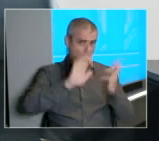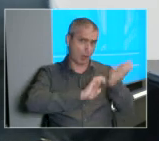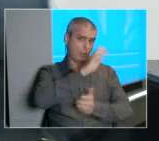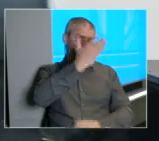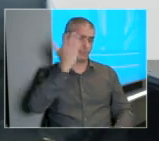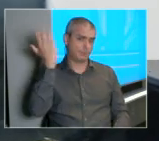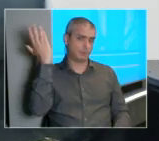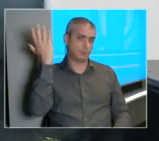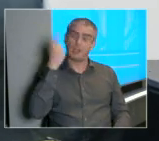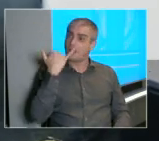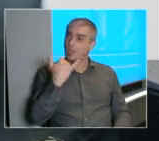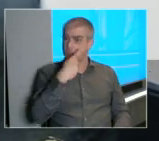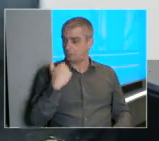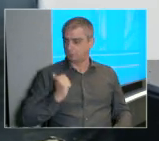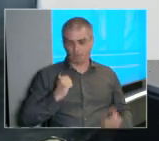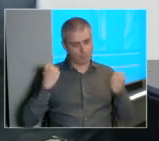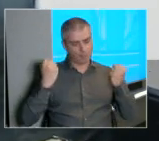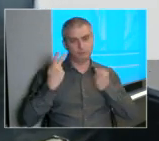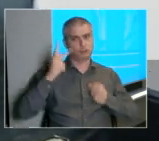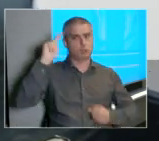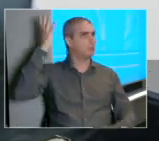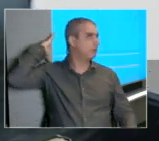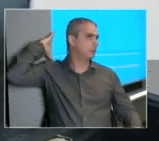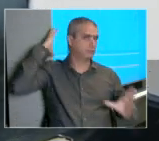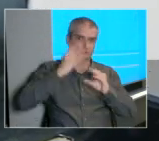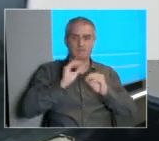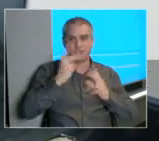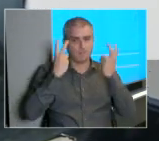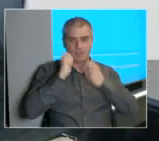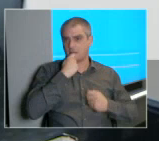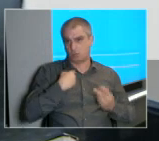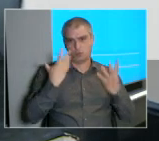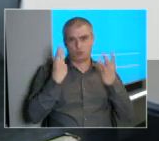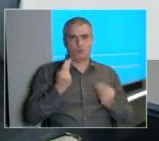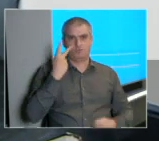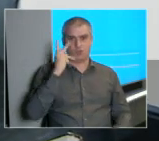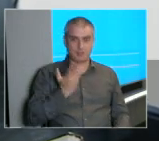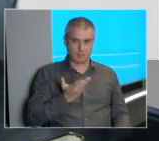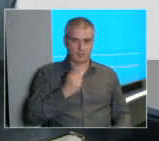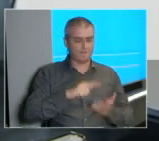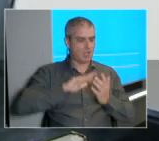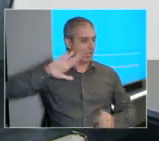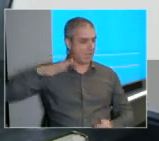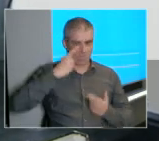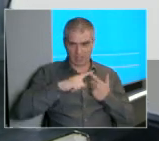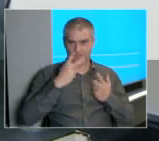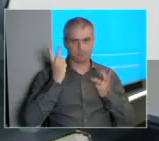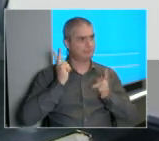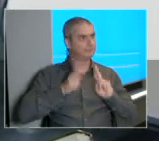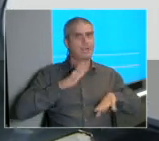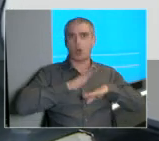להסתבך. היום עצמתו של צה"ל היא גדולה יותר מאי פעם, וגם המודיעין הרבה יותר טוב, וחיל האוויר בעל